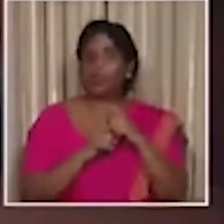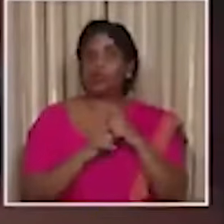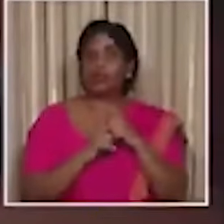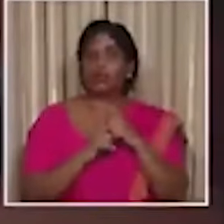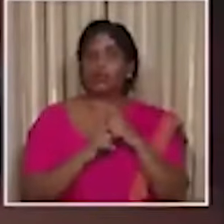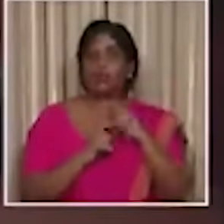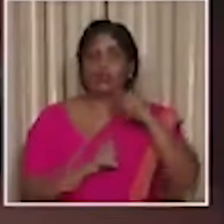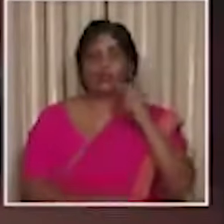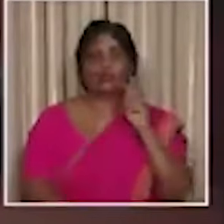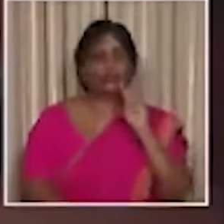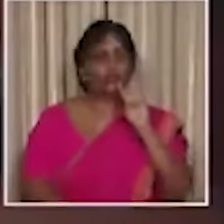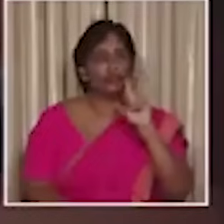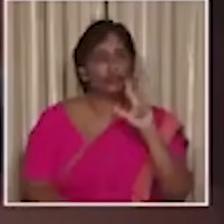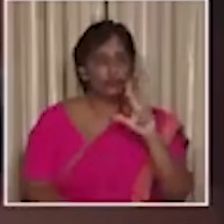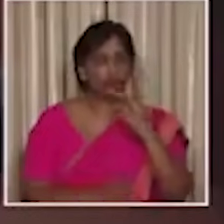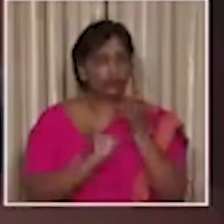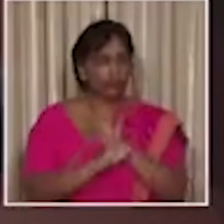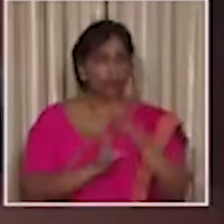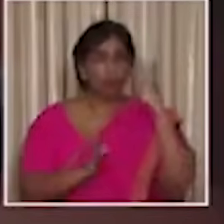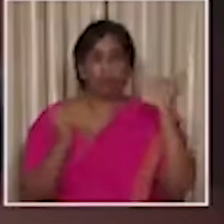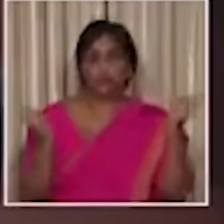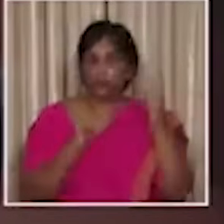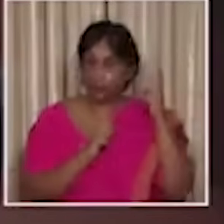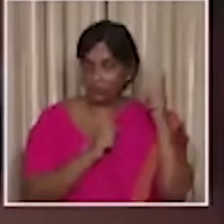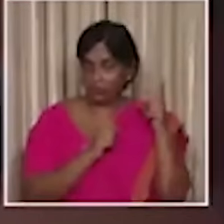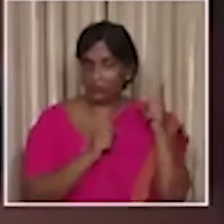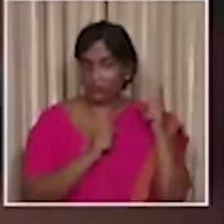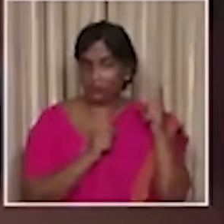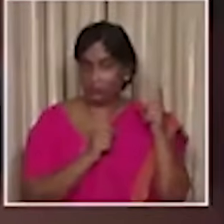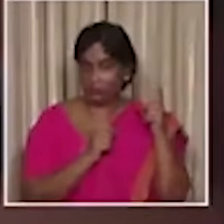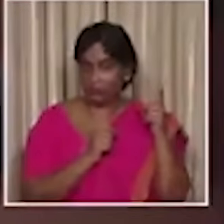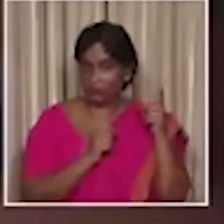138ටයි. මාගාව තිබෙනවා පහුගිය කාලේ ලෝක වෙළඳපොළේ